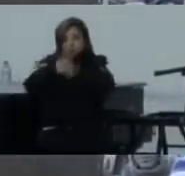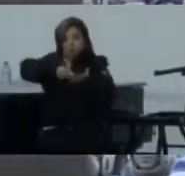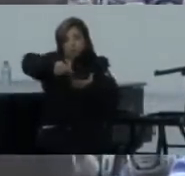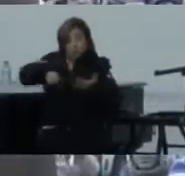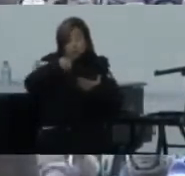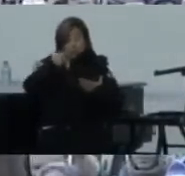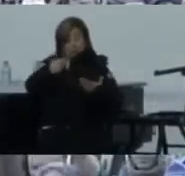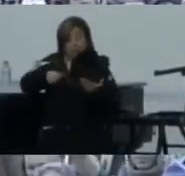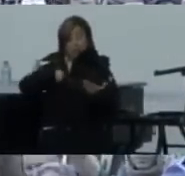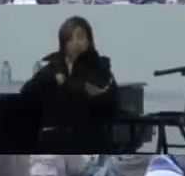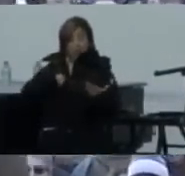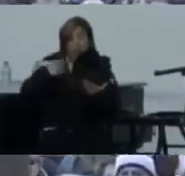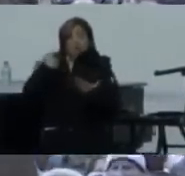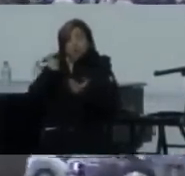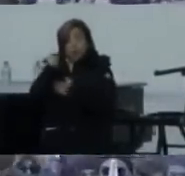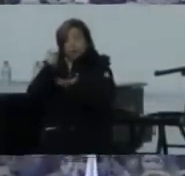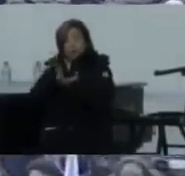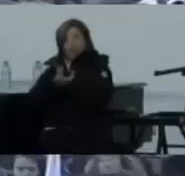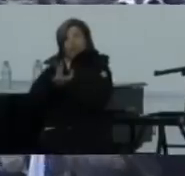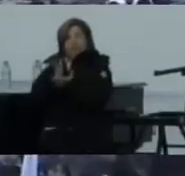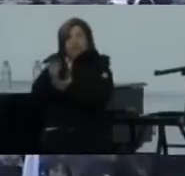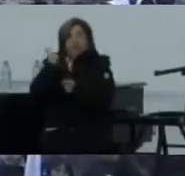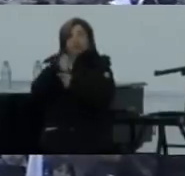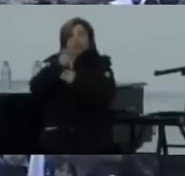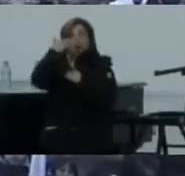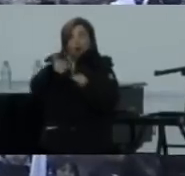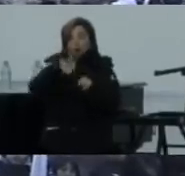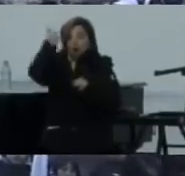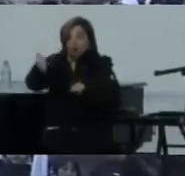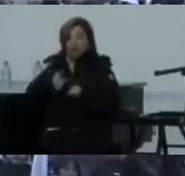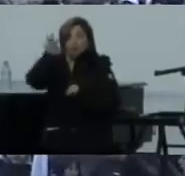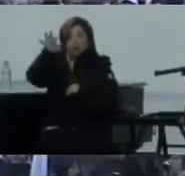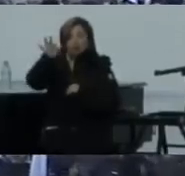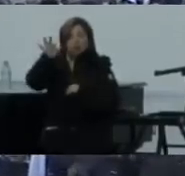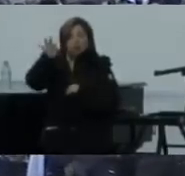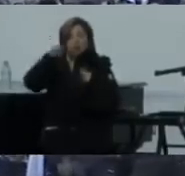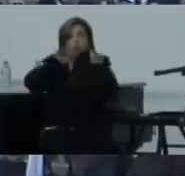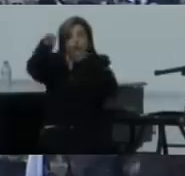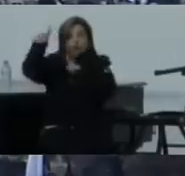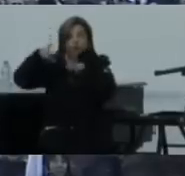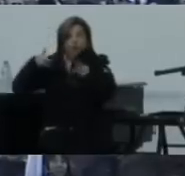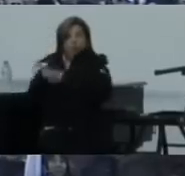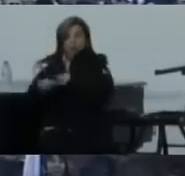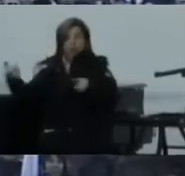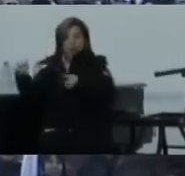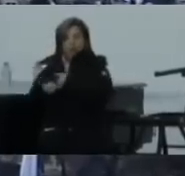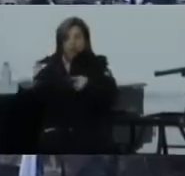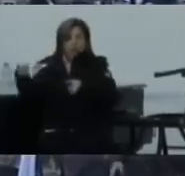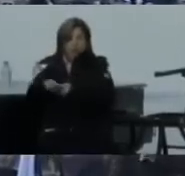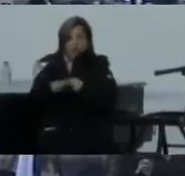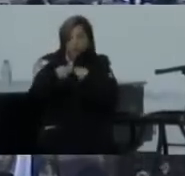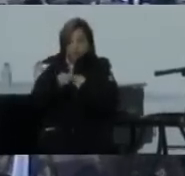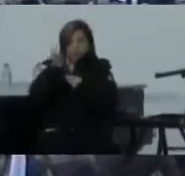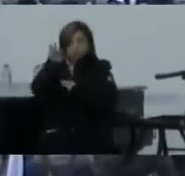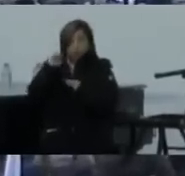per 20 anni dovremo tagliare 50 miliardi all'anno per 20 anni. Ma dove vai? Cosa ti devi vendere per 50 miliardi